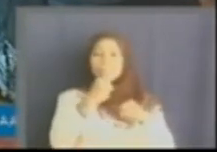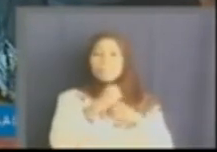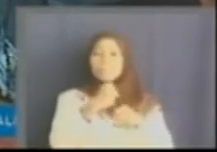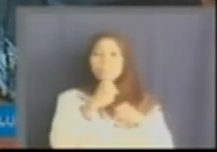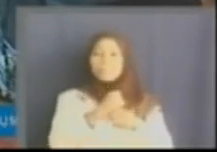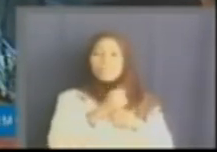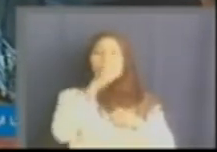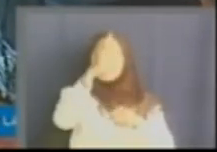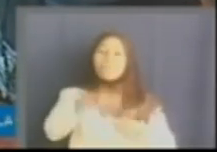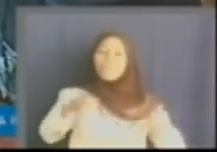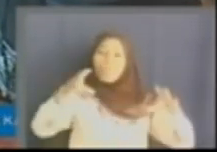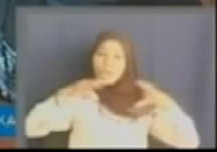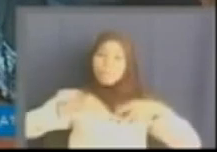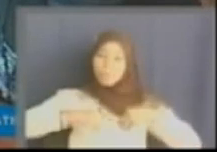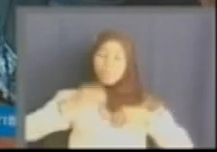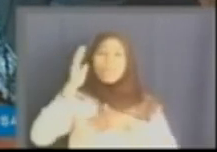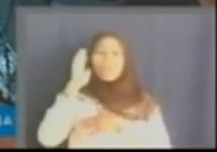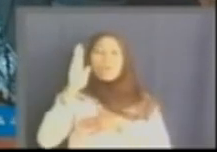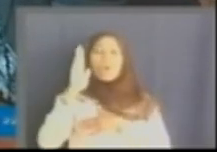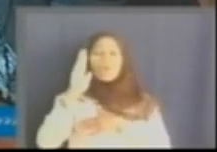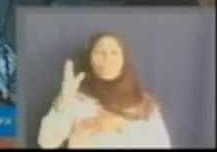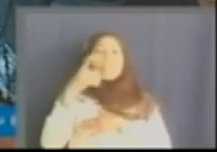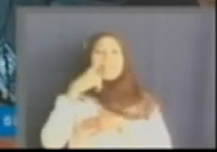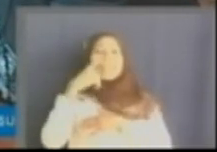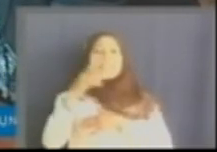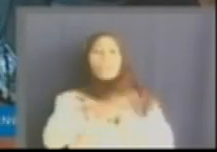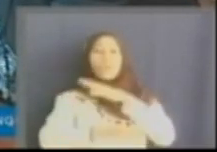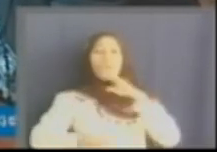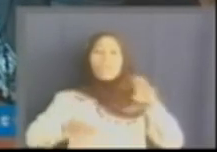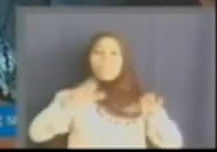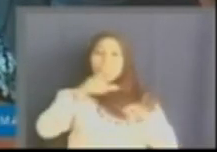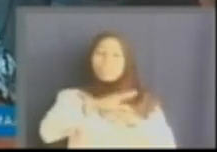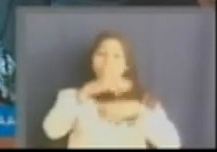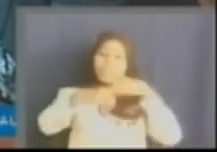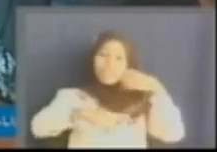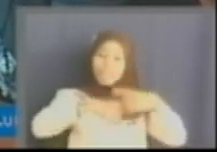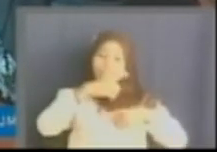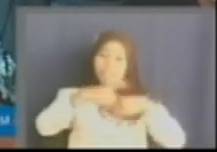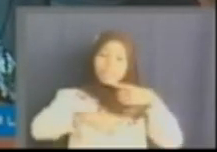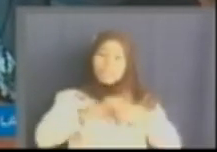Ilivyoungwa mkono hoja, nikaona basi mwenyekiti aendelee na utaratibu.